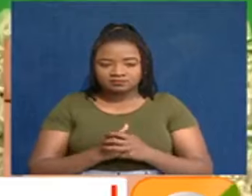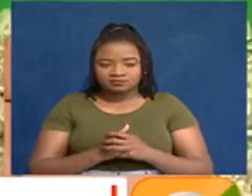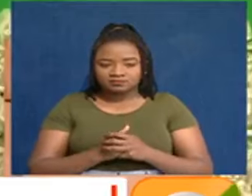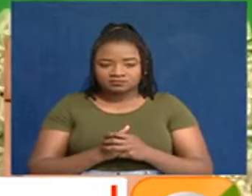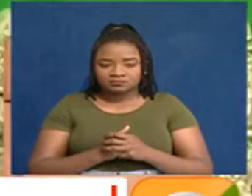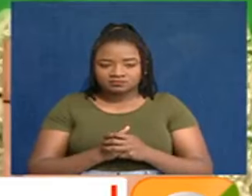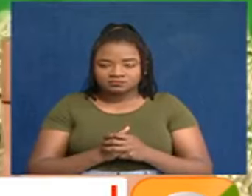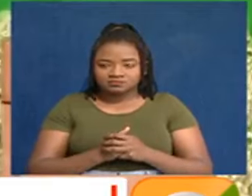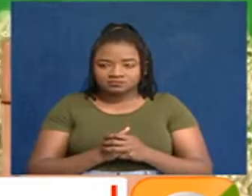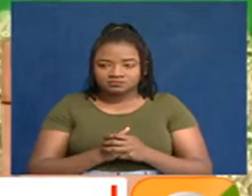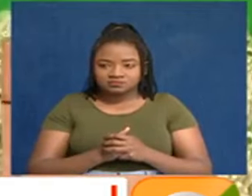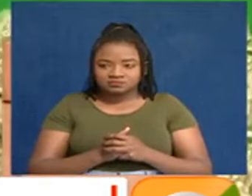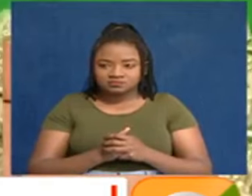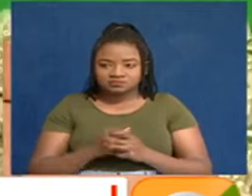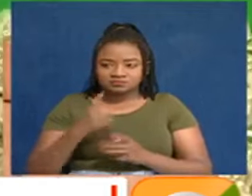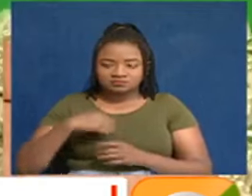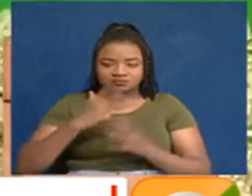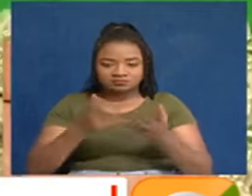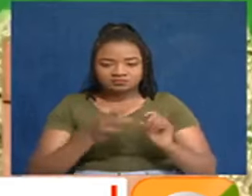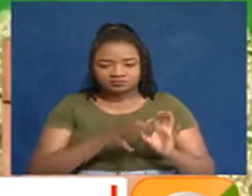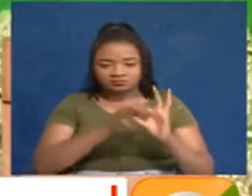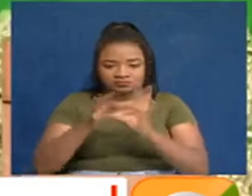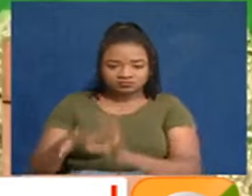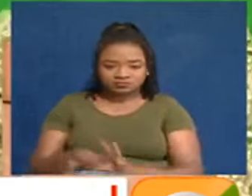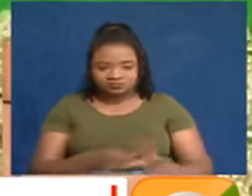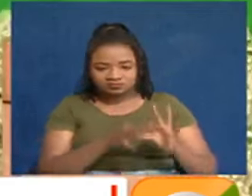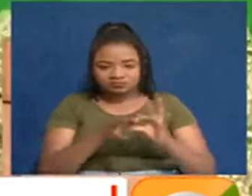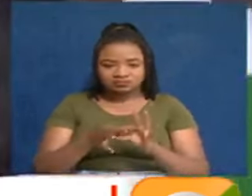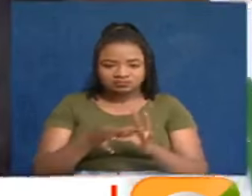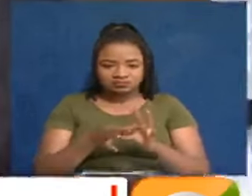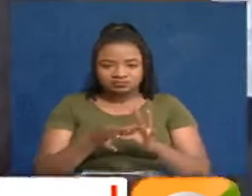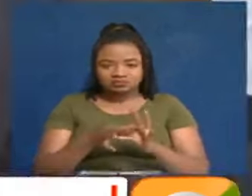tuunganishe wananchi wote wa taifa letu la Kenya.